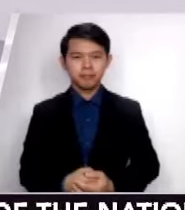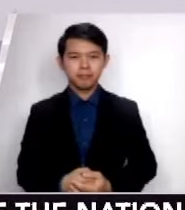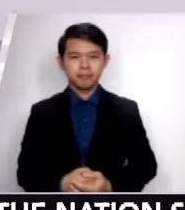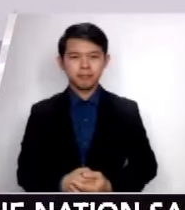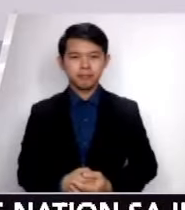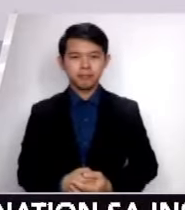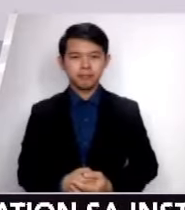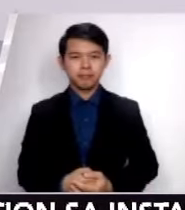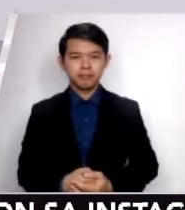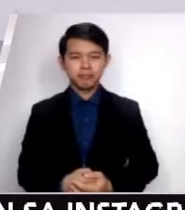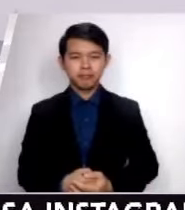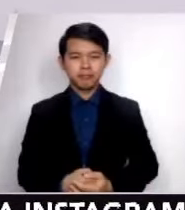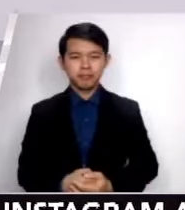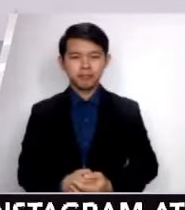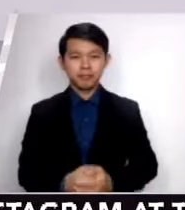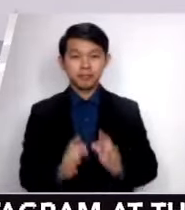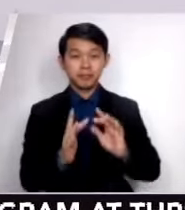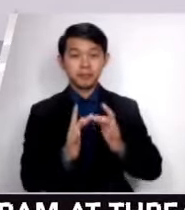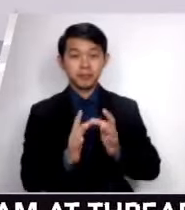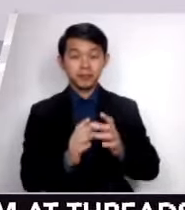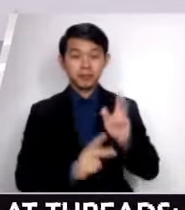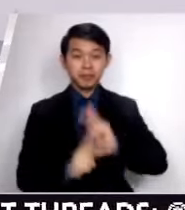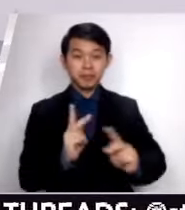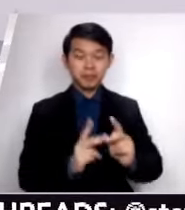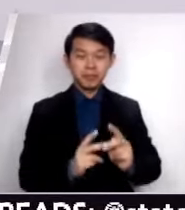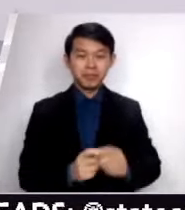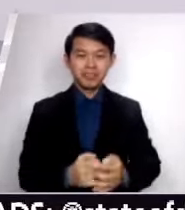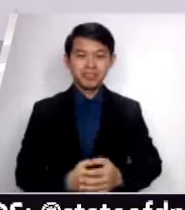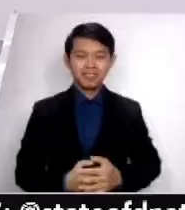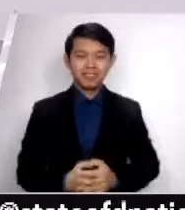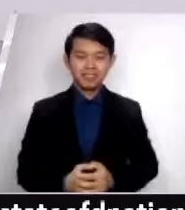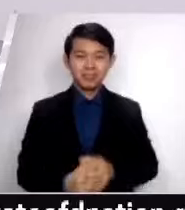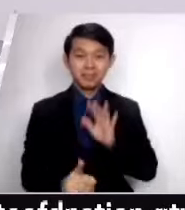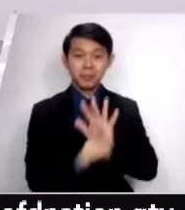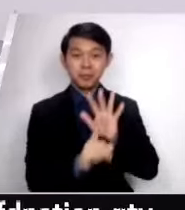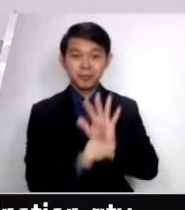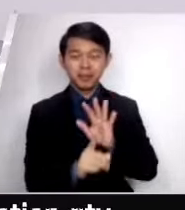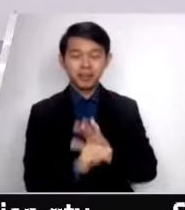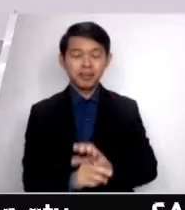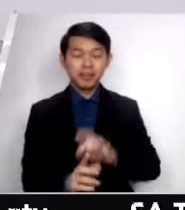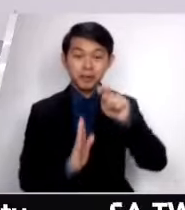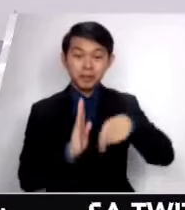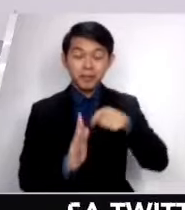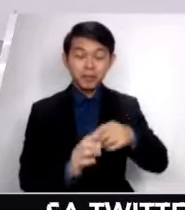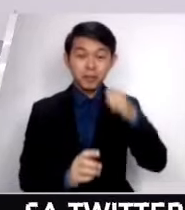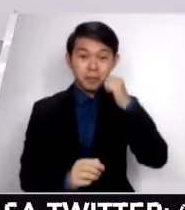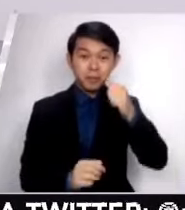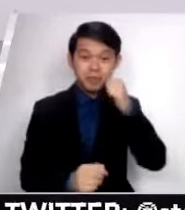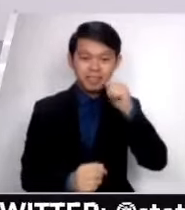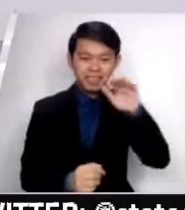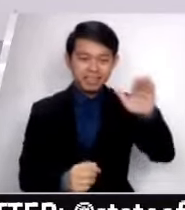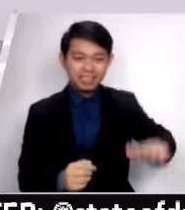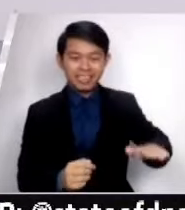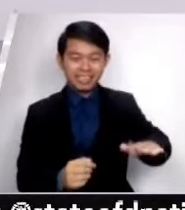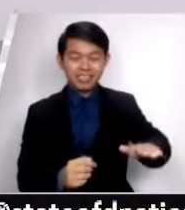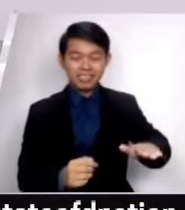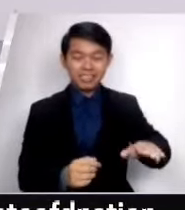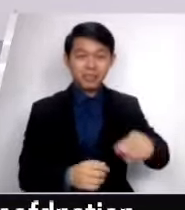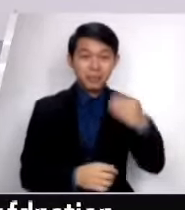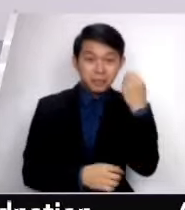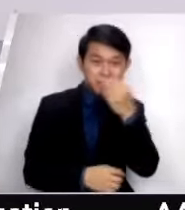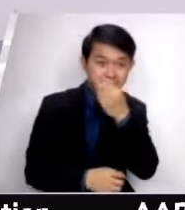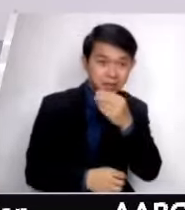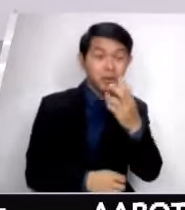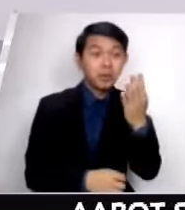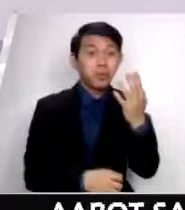Kinaaliwa ng netizens ang pagre-retouch ng isang batang babae sa Paranaque. Ang kanya kasing salamin ay side mirror ng